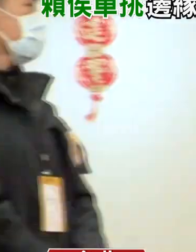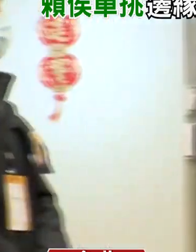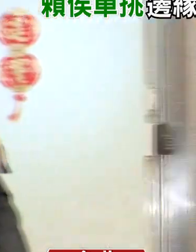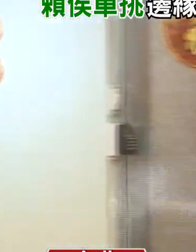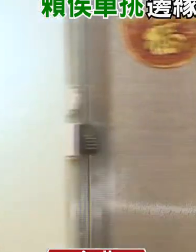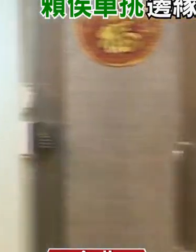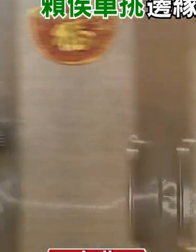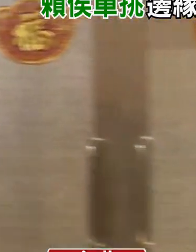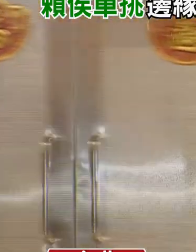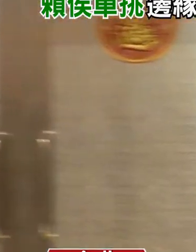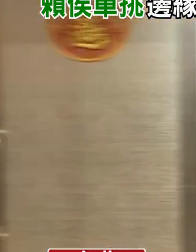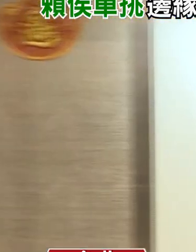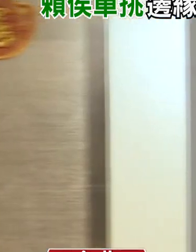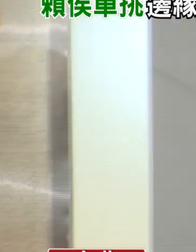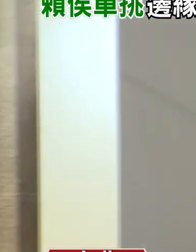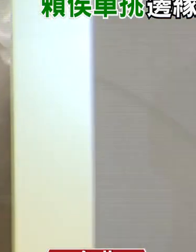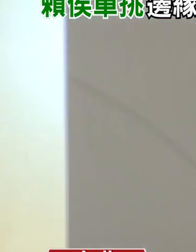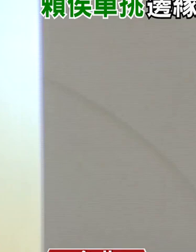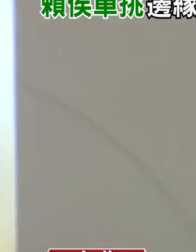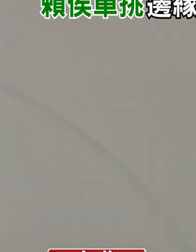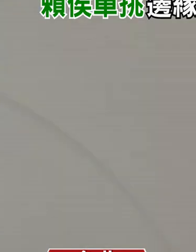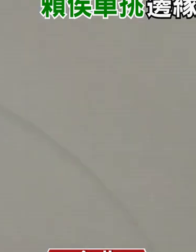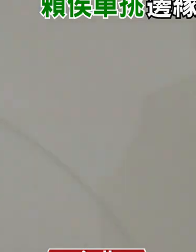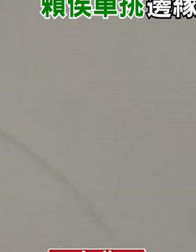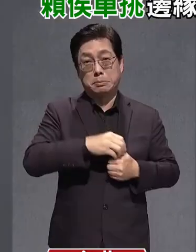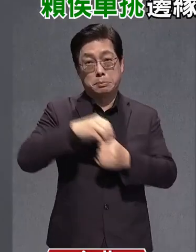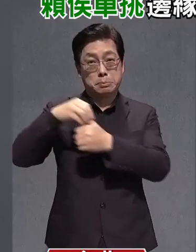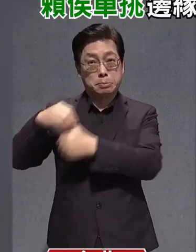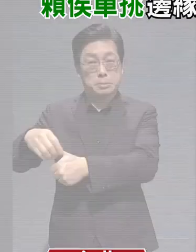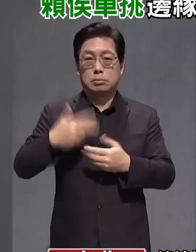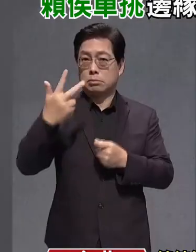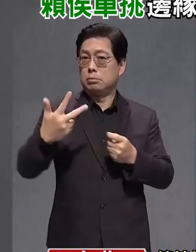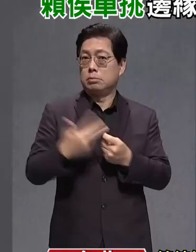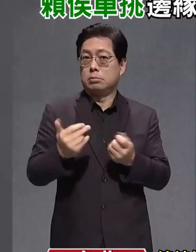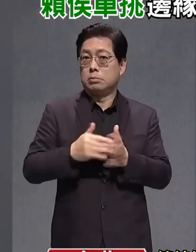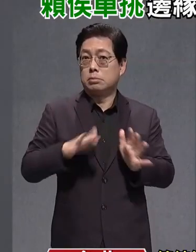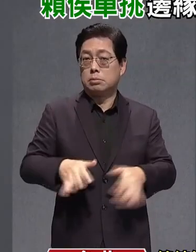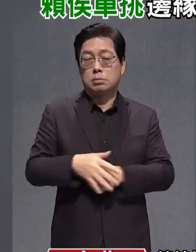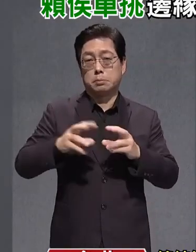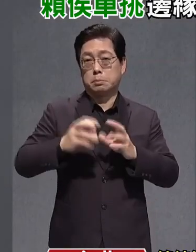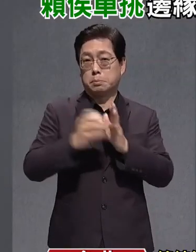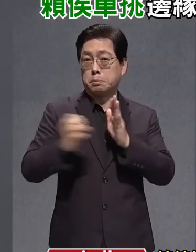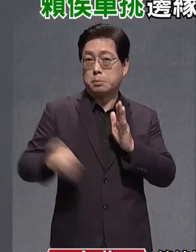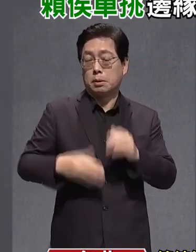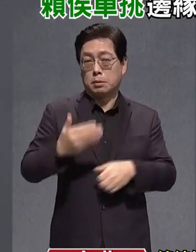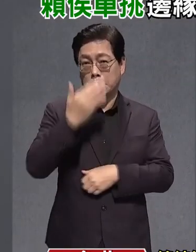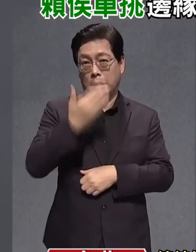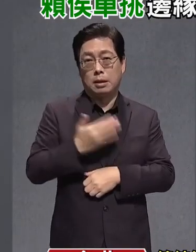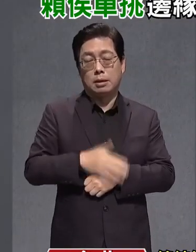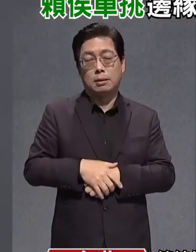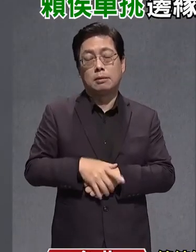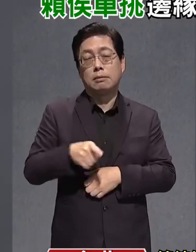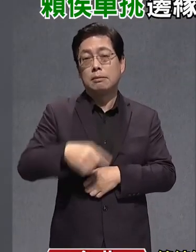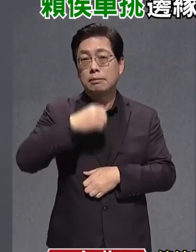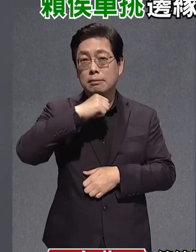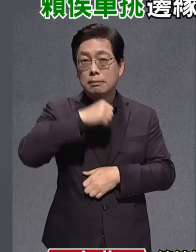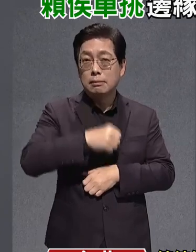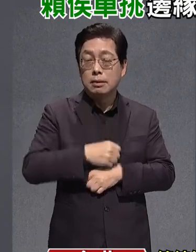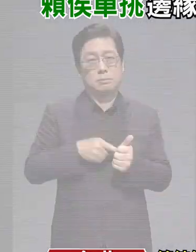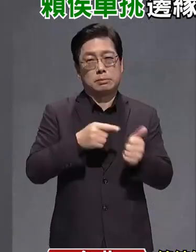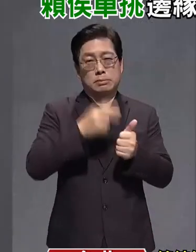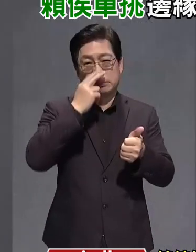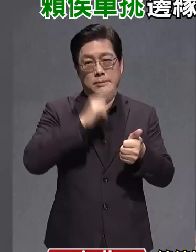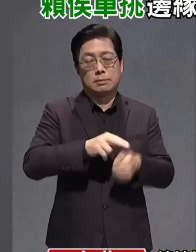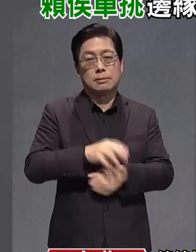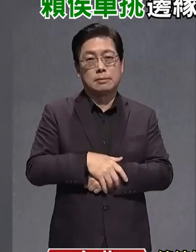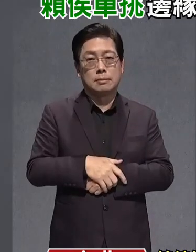亲共，而侯友宜也回击啊，说好的台独呢？ 是你呀、啊，你也不敢废止一法，你就跟台湾冲康娘